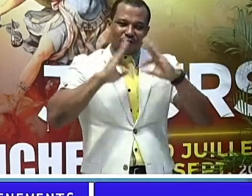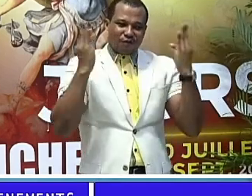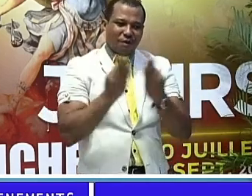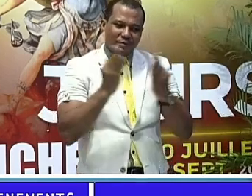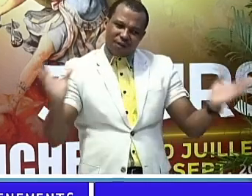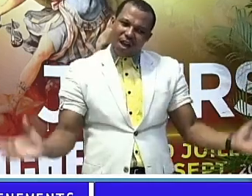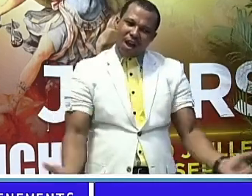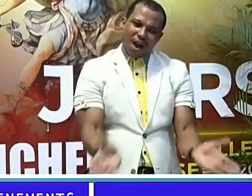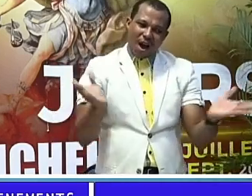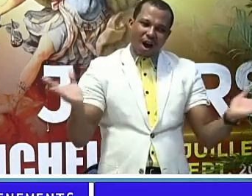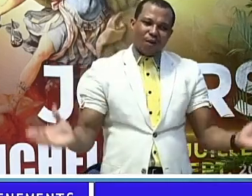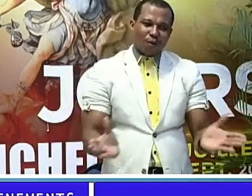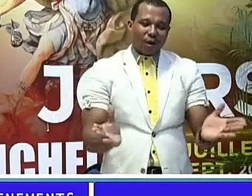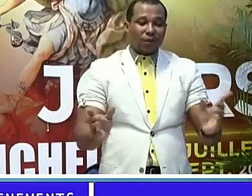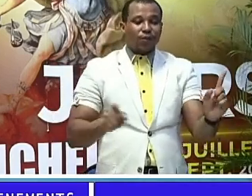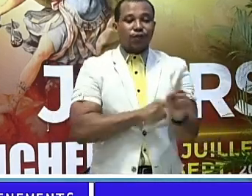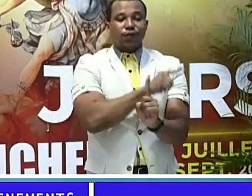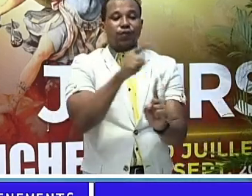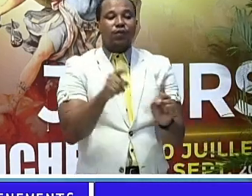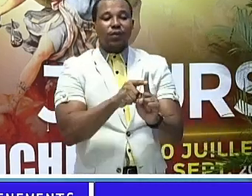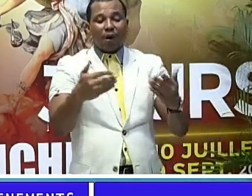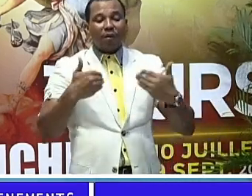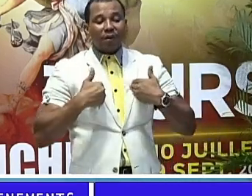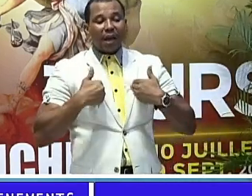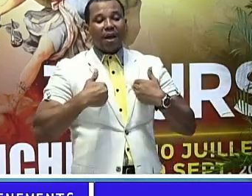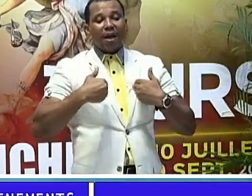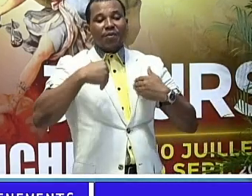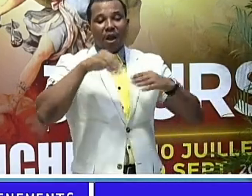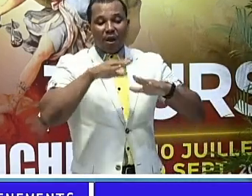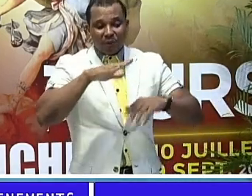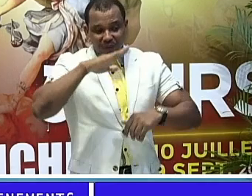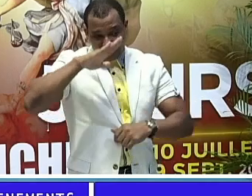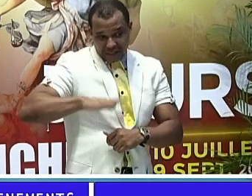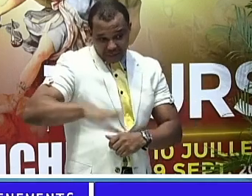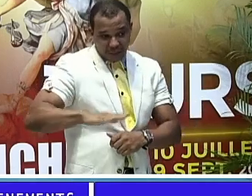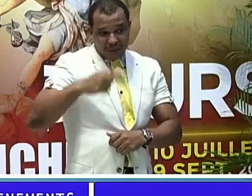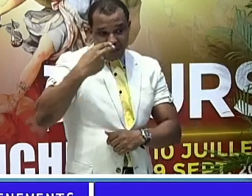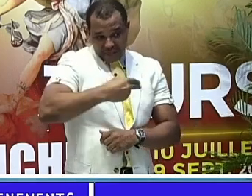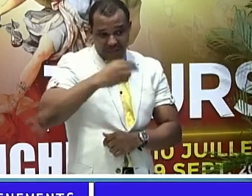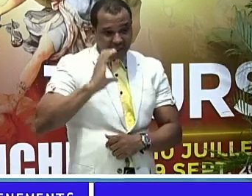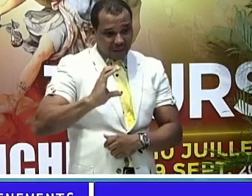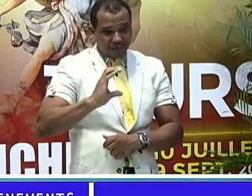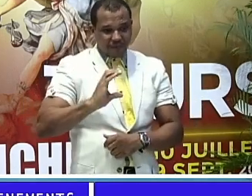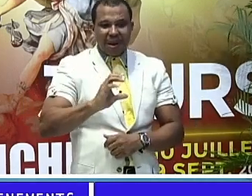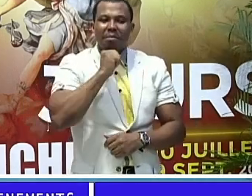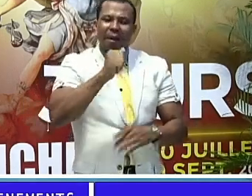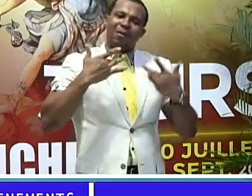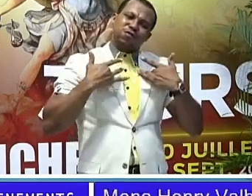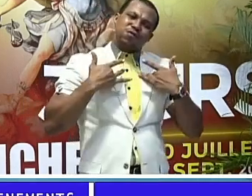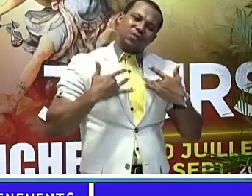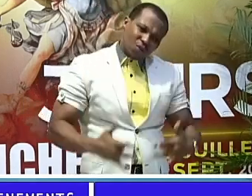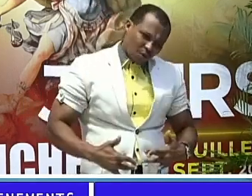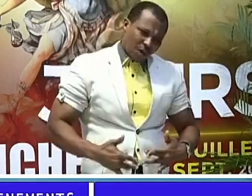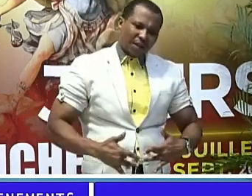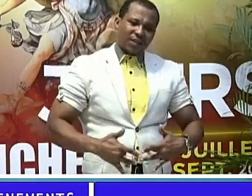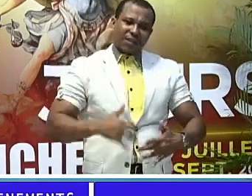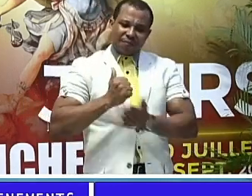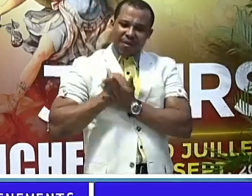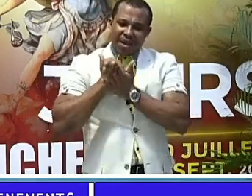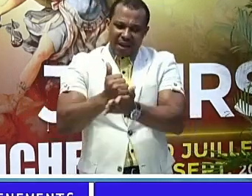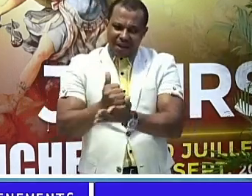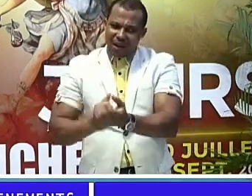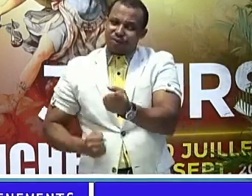encourager. Ou alors, un petit monde qui a un handicap dans la main, c'est petit tout, il est petit tout. Pas de courage avec elle. Pas de courage, pas faire